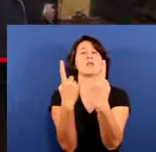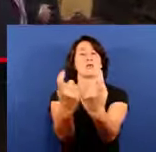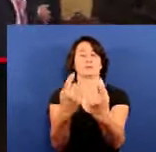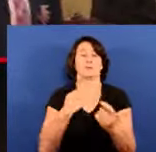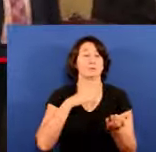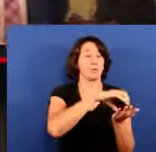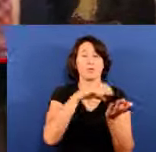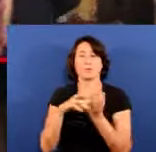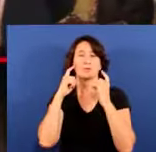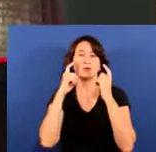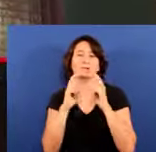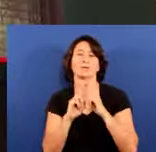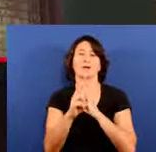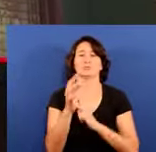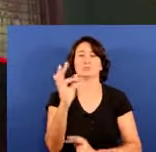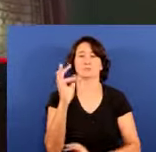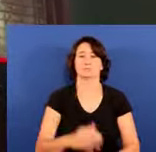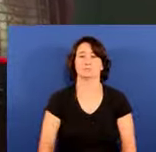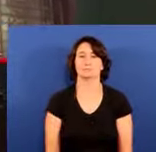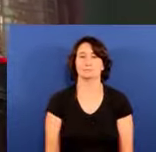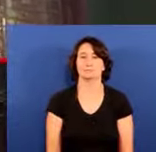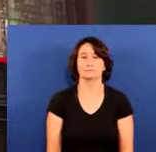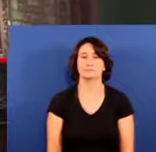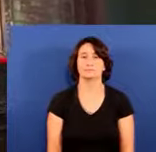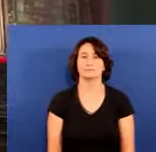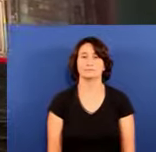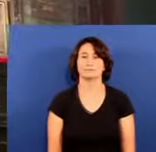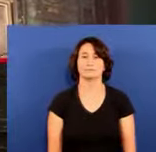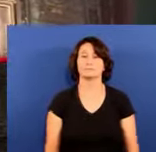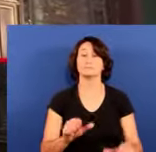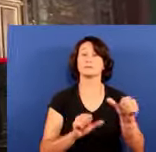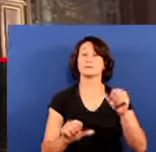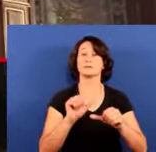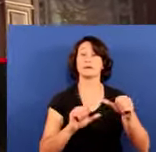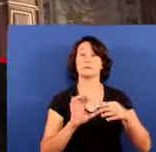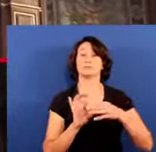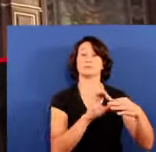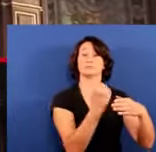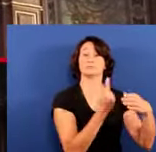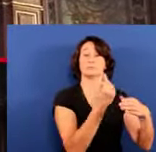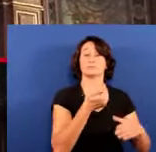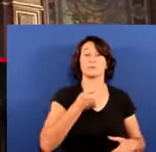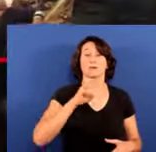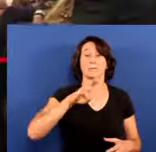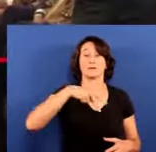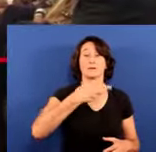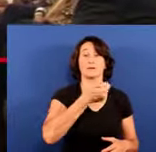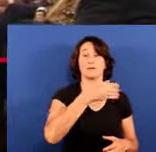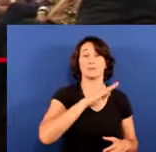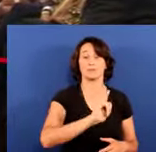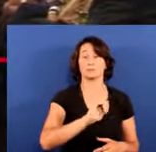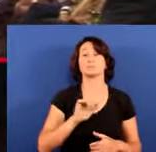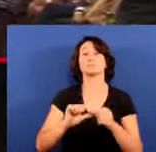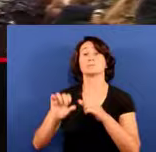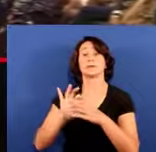egiteko eta herritarrekin harremanetan jartzeko tresnak. Haiei esker, eskerei eta izapidei modu telematikoan erantzuten